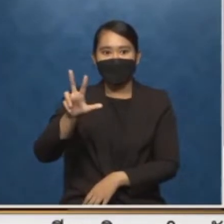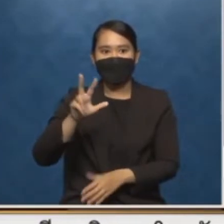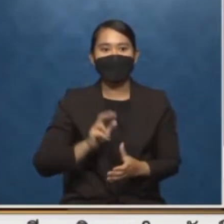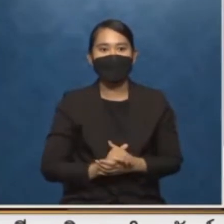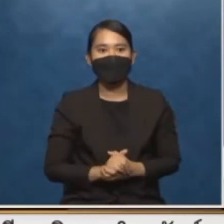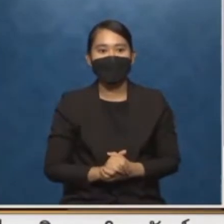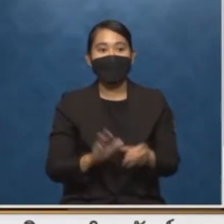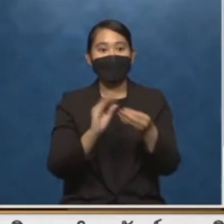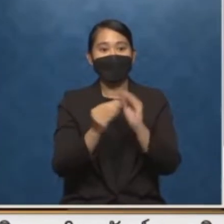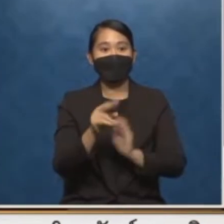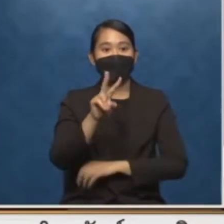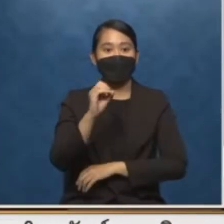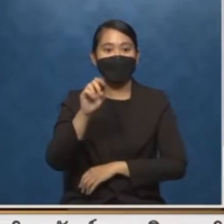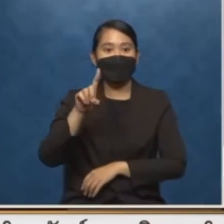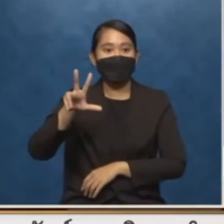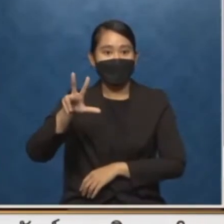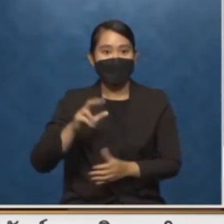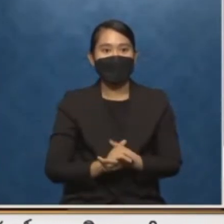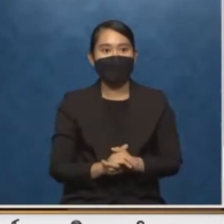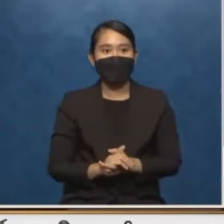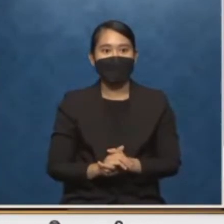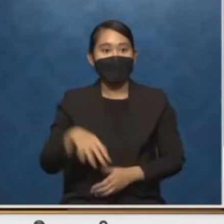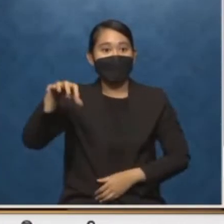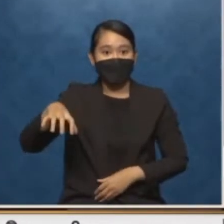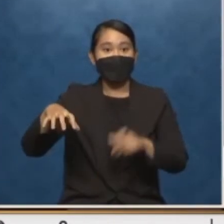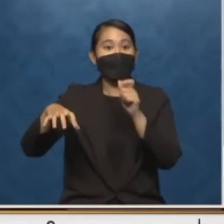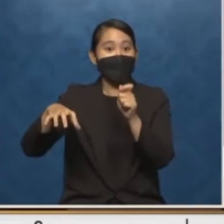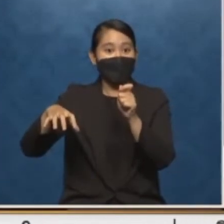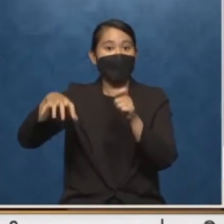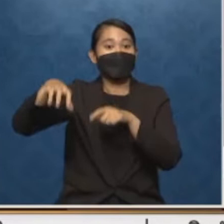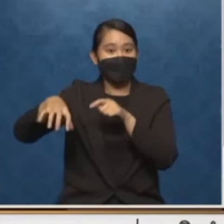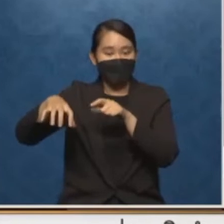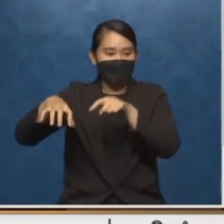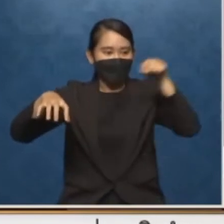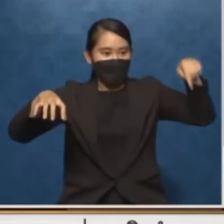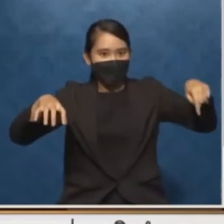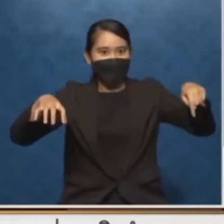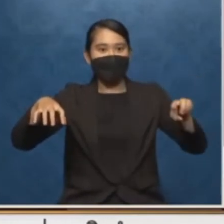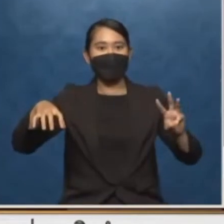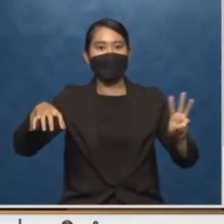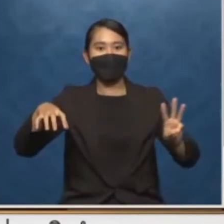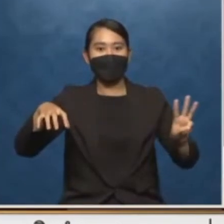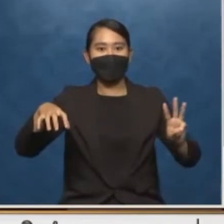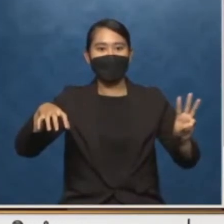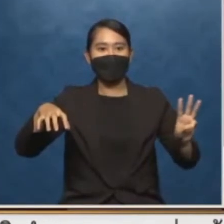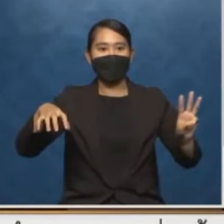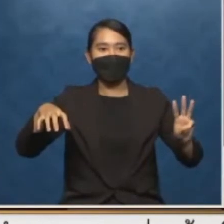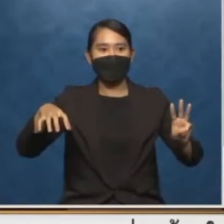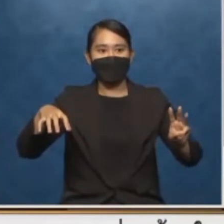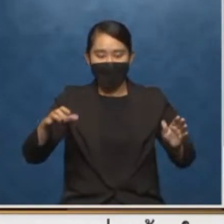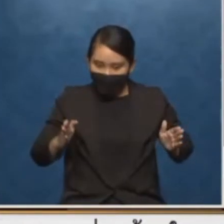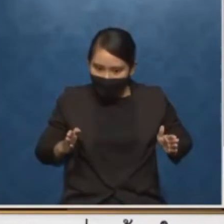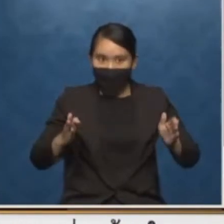นาแก้วดงน้อยอยู่ตรงข้ามกับที่ว่าการอำเภอเลยครับผมเอารูปมาให้ท่านดูนี่อยู่ถนนเส้น